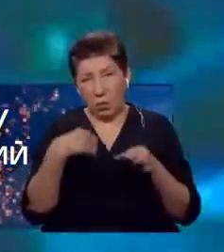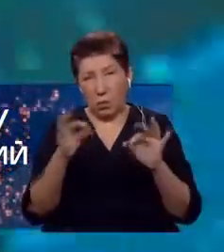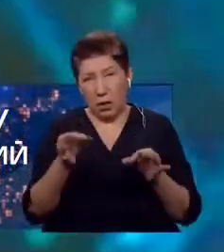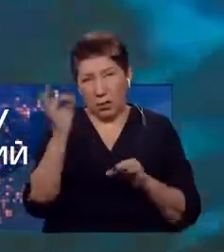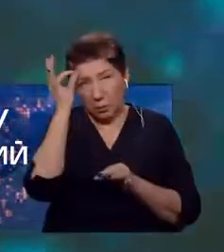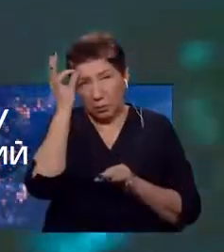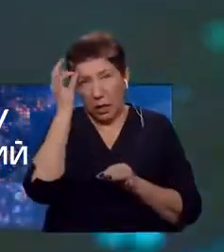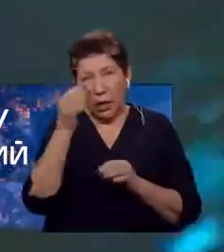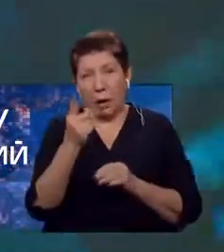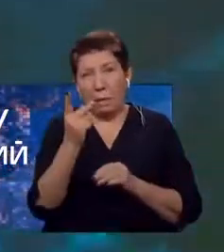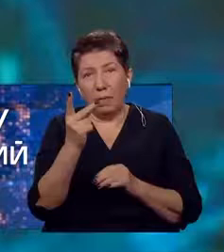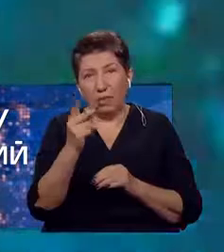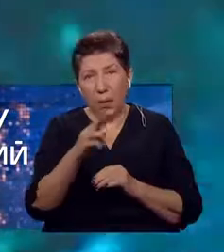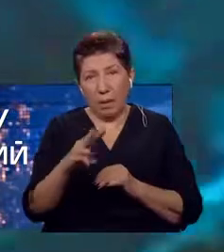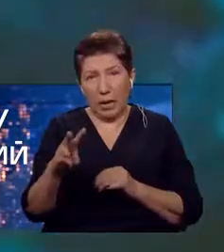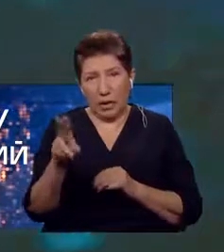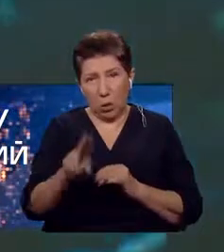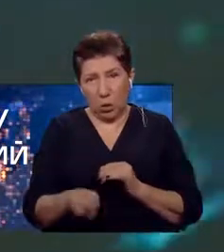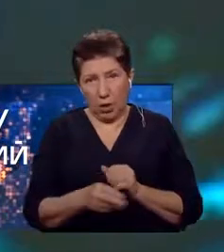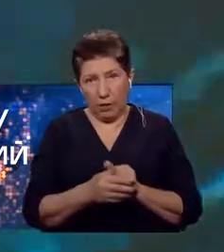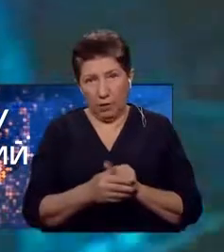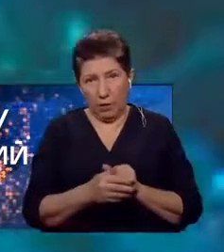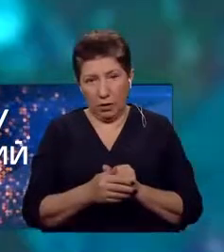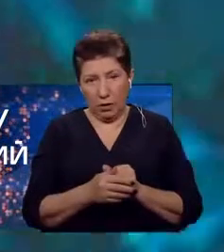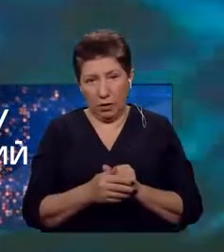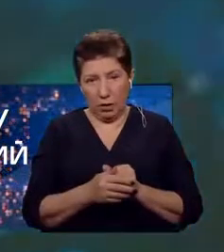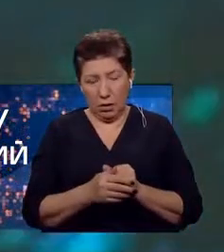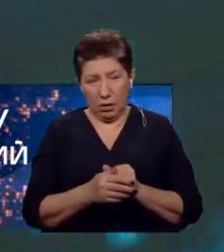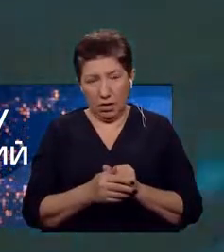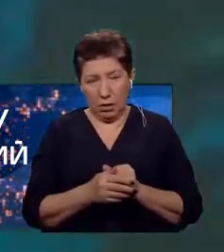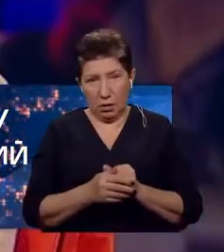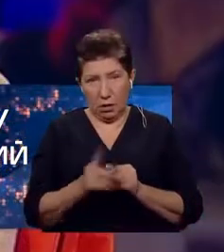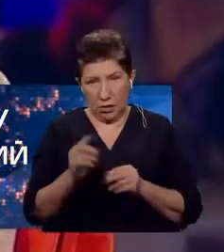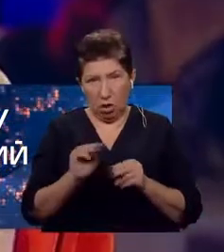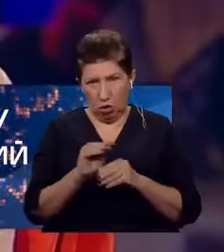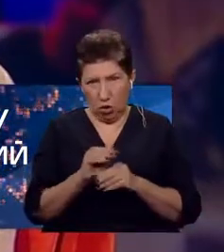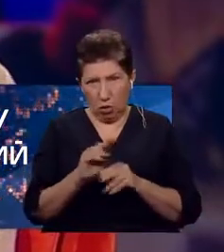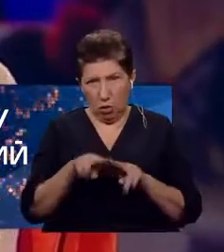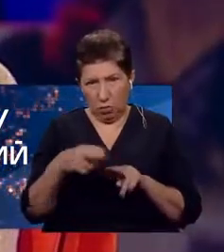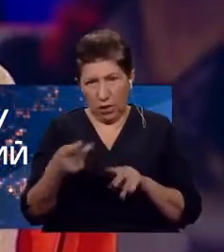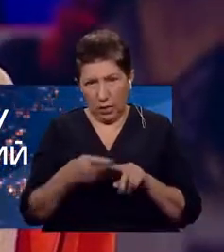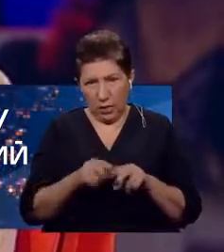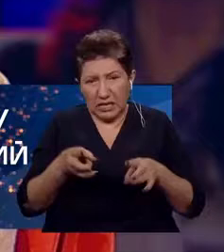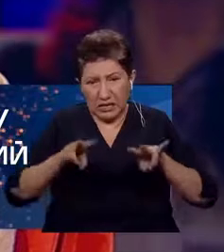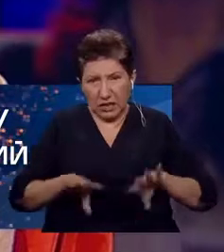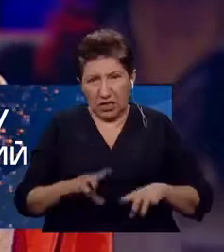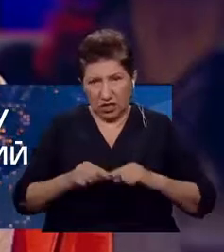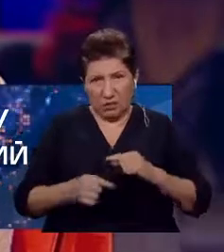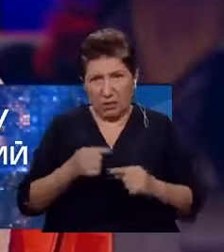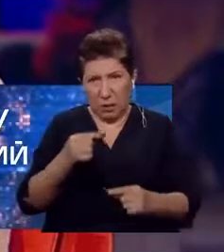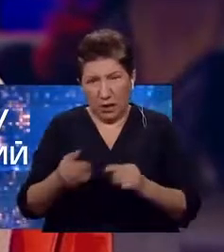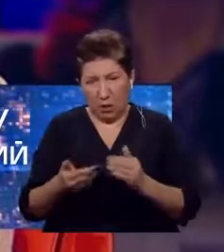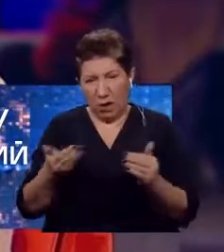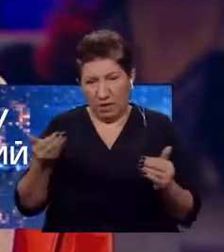склала близько 1,5 мільярда доларів. Тобто це додаткові борги, які фактично нам залишились у спадок